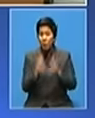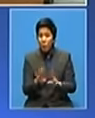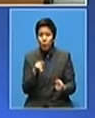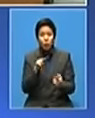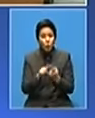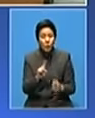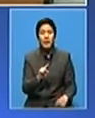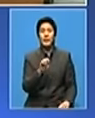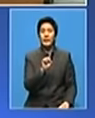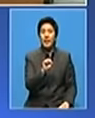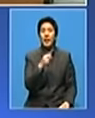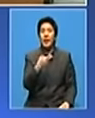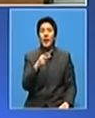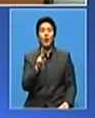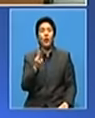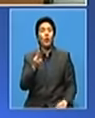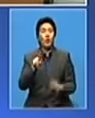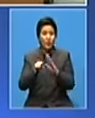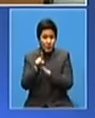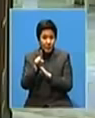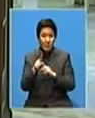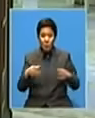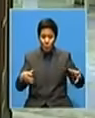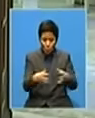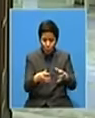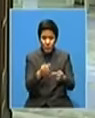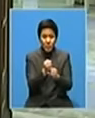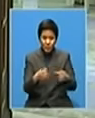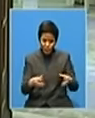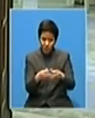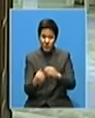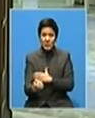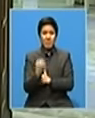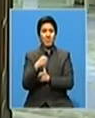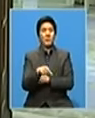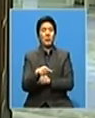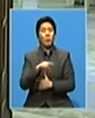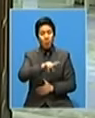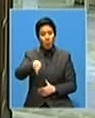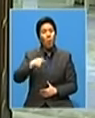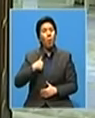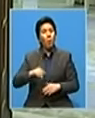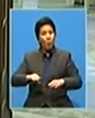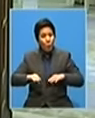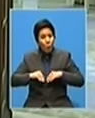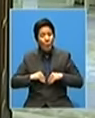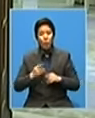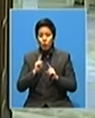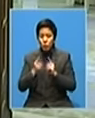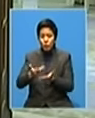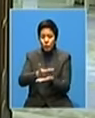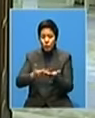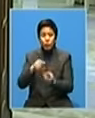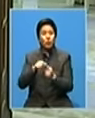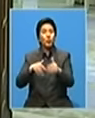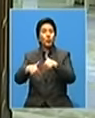ที่เป็นเครือข่ายกันนะครับหลายท่านก็เห็นด้วยกับแนวทางนี้นะครับแล้วก็สัญญาว่าจะนำไปพูดคุยหารือกันระหว่างการในชุมชน